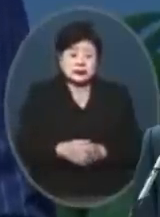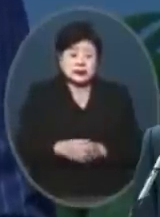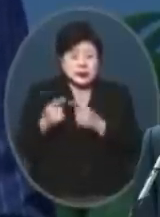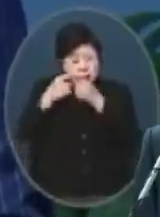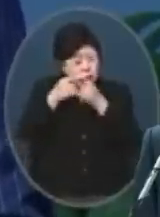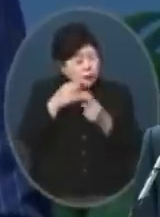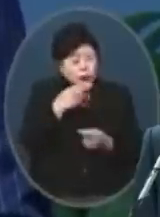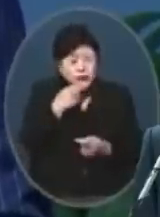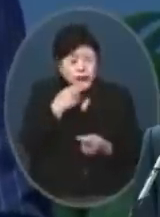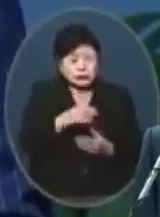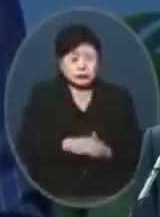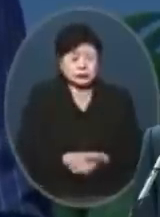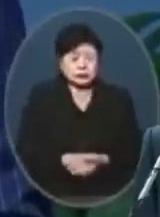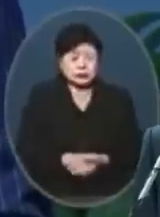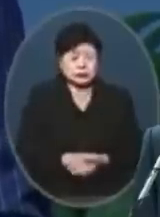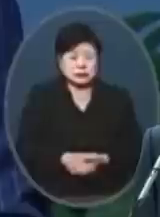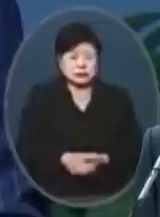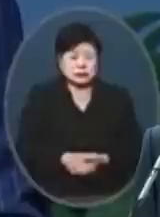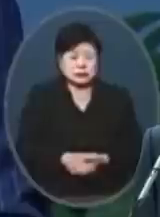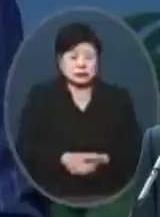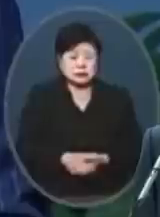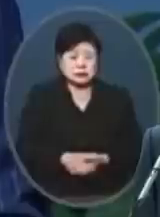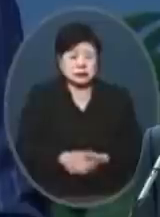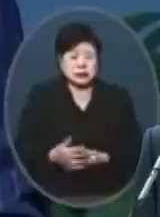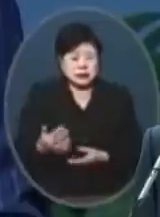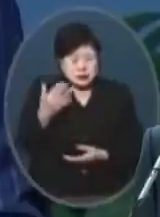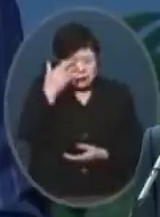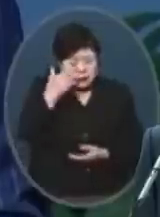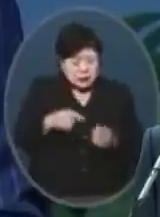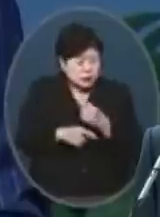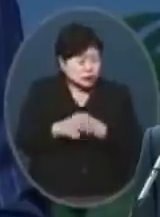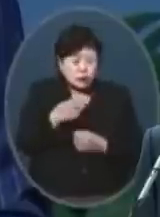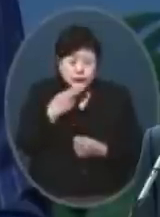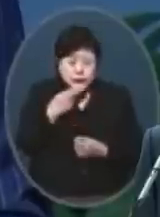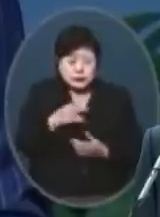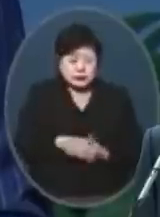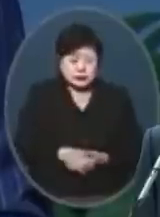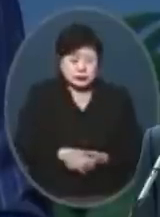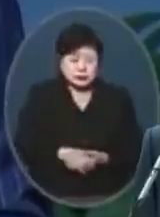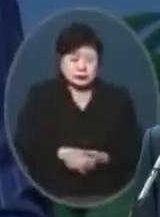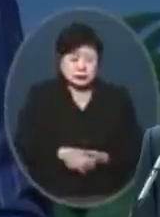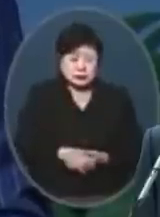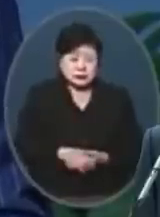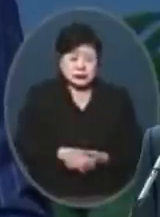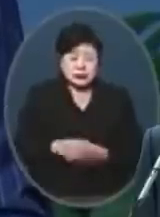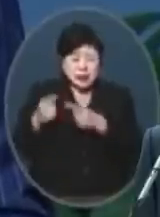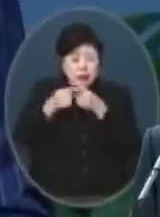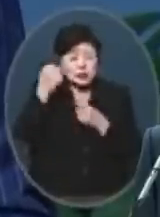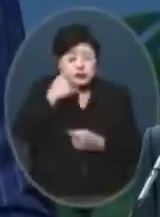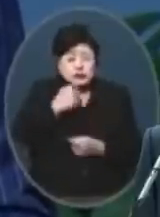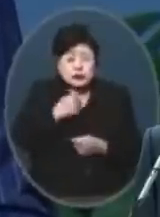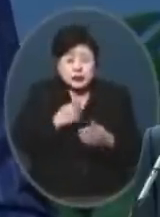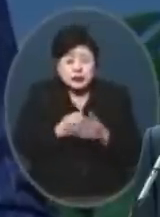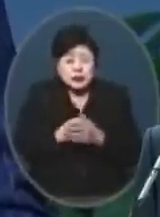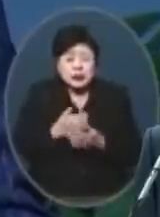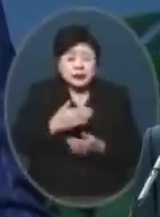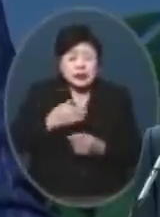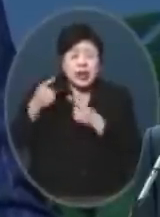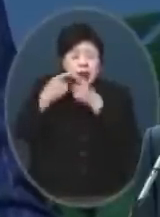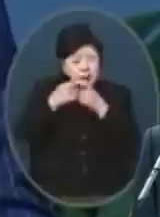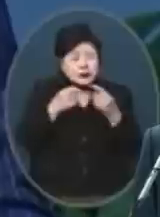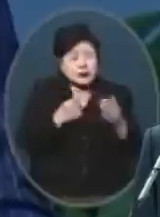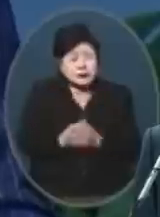허물이 없습니다. 찔릴 이유가 없습니다. 그 허물이 누구 허물인가 보니까 내 허물이.